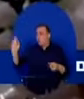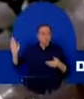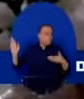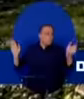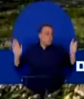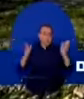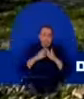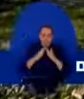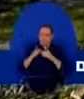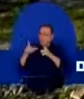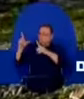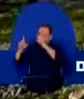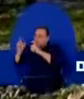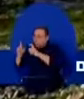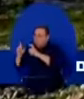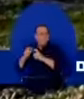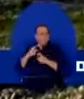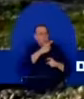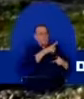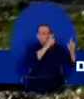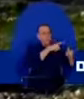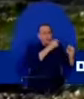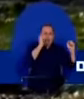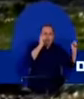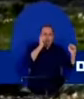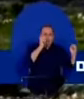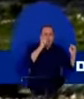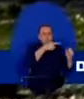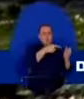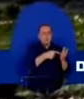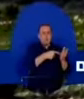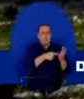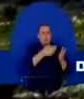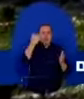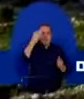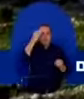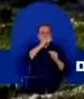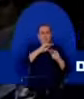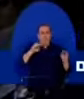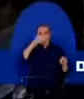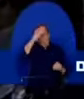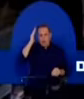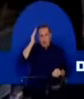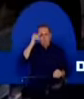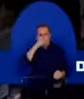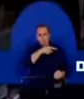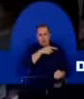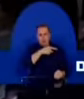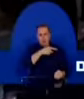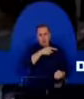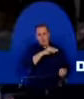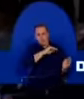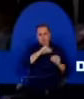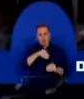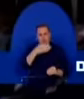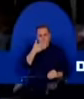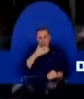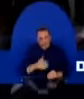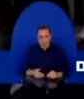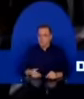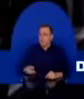וצילמנו, פלסטינים צילמו את ההפגנות שהיו בגדה בעקבות הצהרת טראמפ על ירושלים, ישראלים צילמו הפגנות